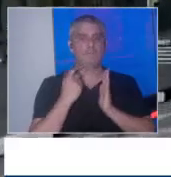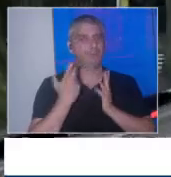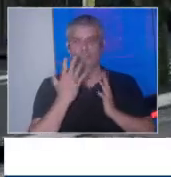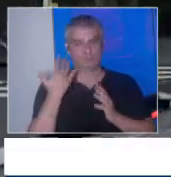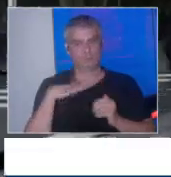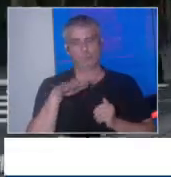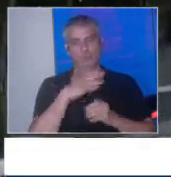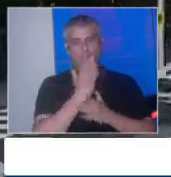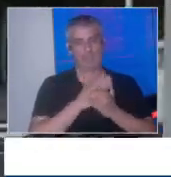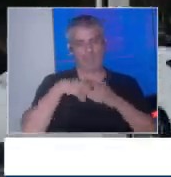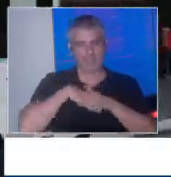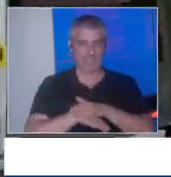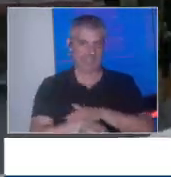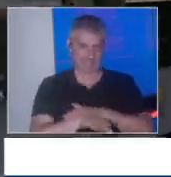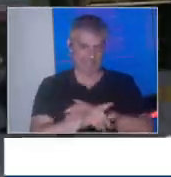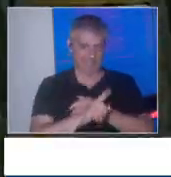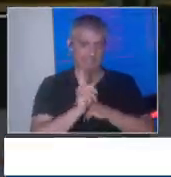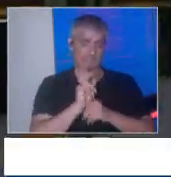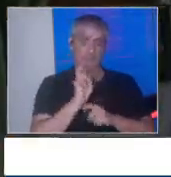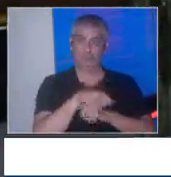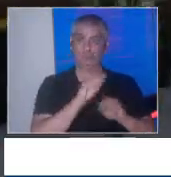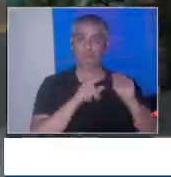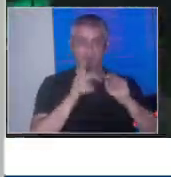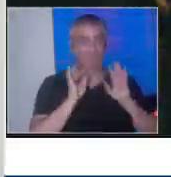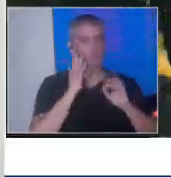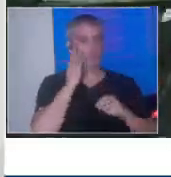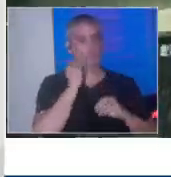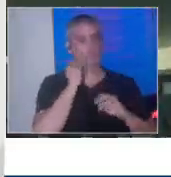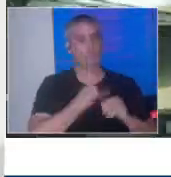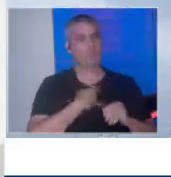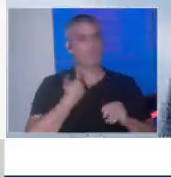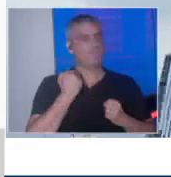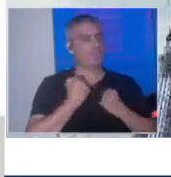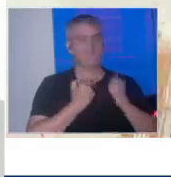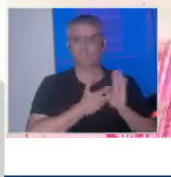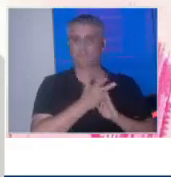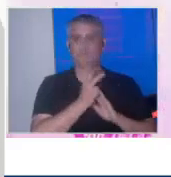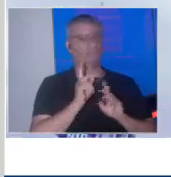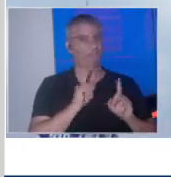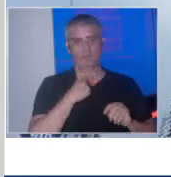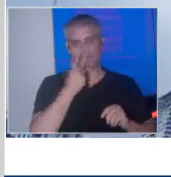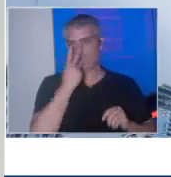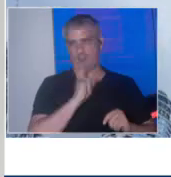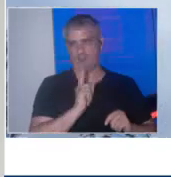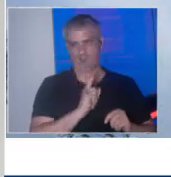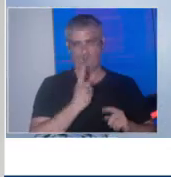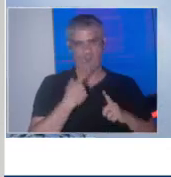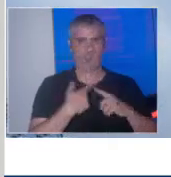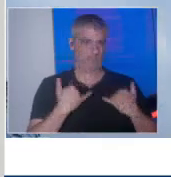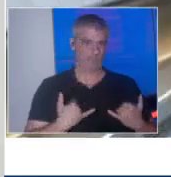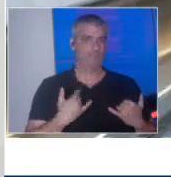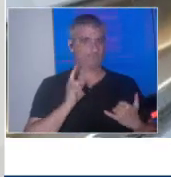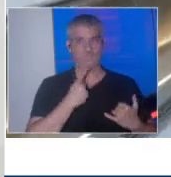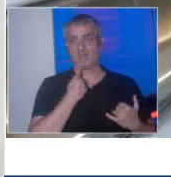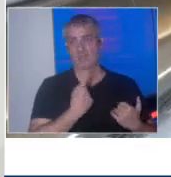יהיו בחלק התת-קרקעי, ומי שיסע שם באמת יוכל ליהנות מחוויית נסיעה שאנחנו לא ראינו אותה עד היום. כן,